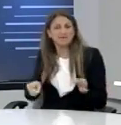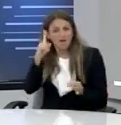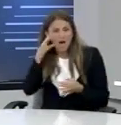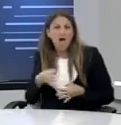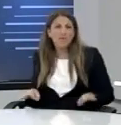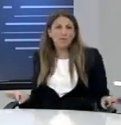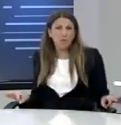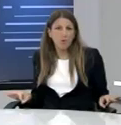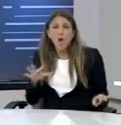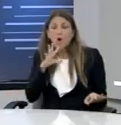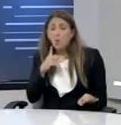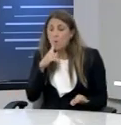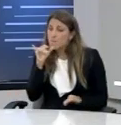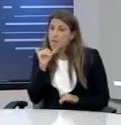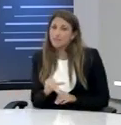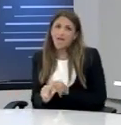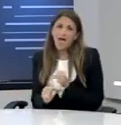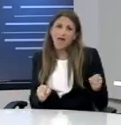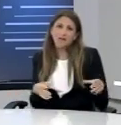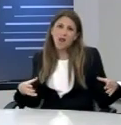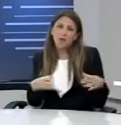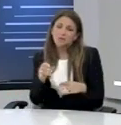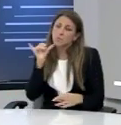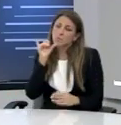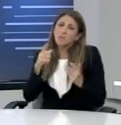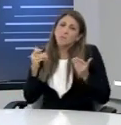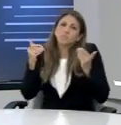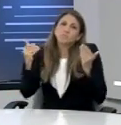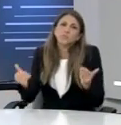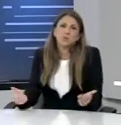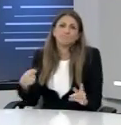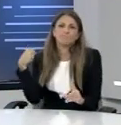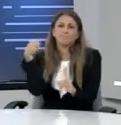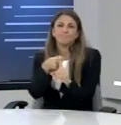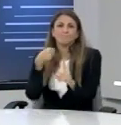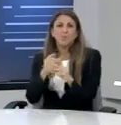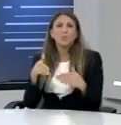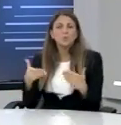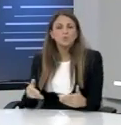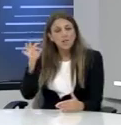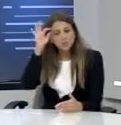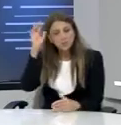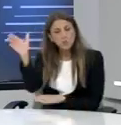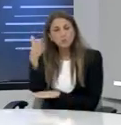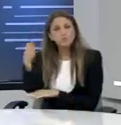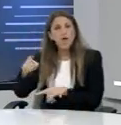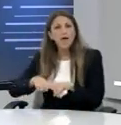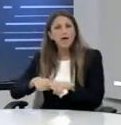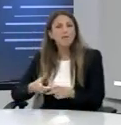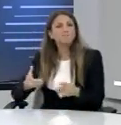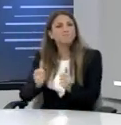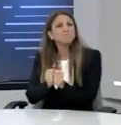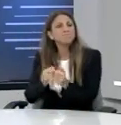σύγχρονη ιστορία αυτού του τόπου πάντοτε στάθηκε στην πρώτη γραμμή του αγώνα για να υπερασπιστεί τα ιδεώδη, την πατρίδα, την ελευθερία,